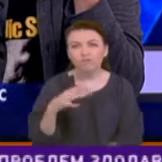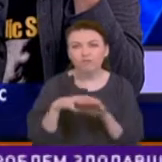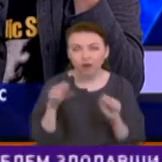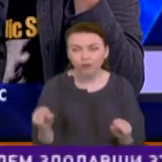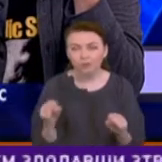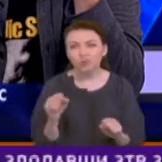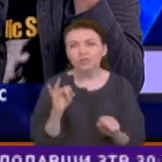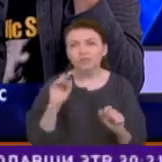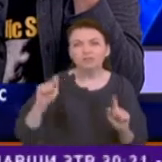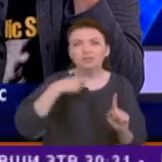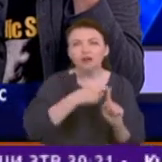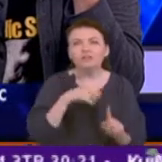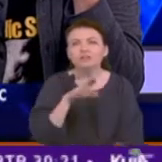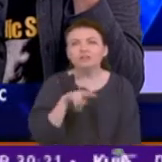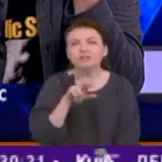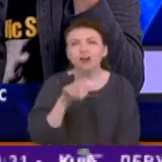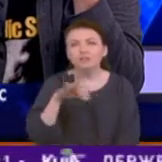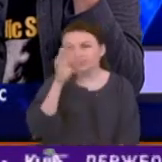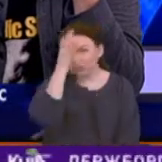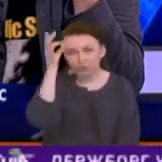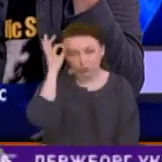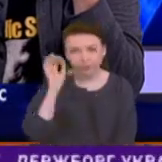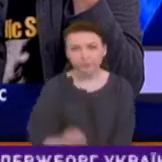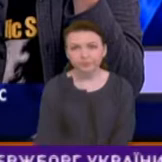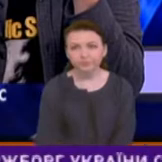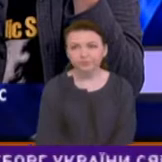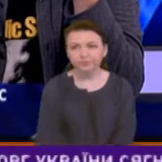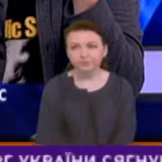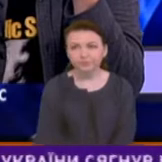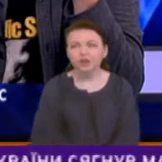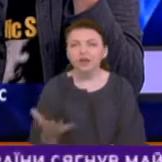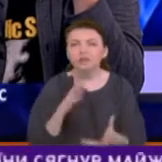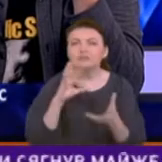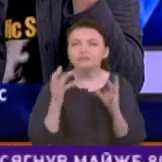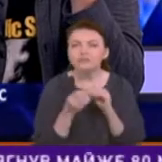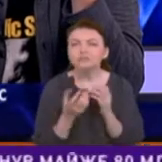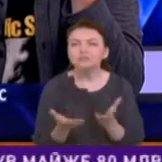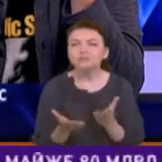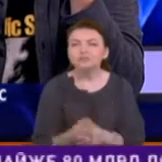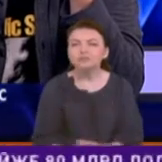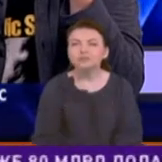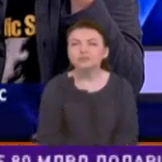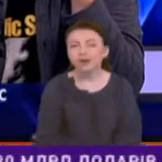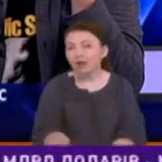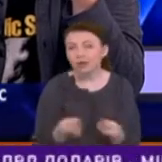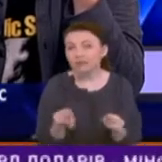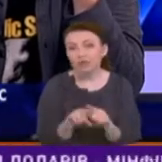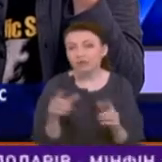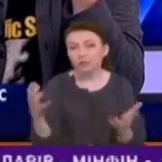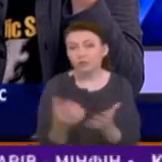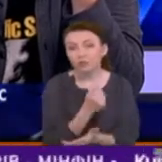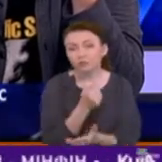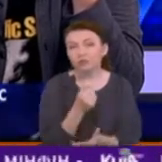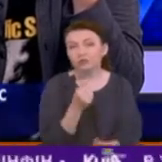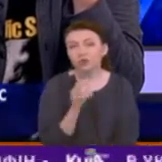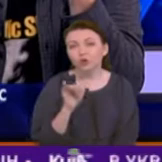владу і віддав Давіду, царю Давіду. Тобто, який висновок ми з цього можемо зробити? Це саме вийшло